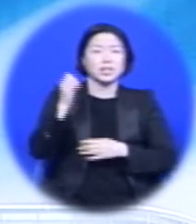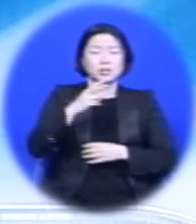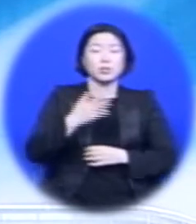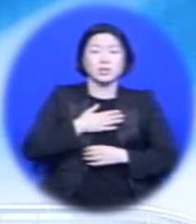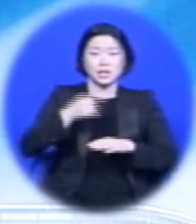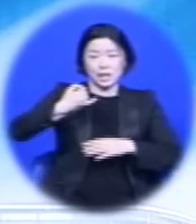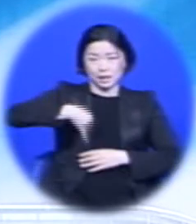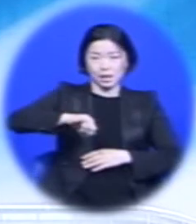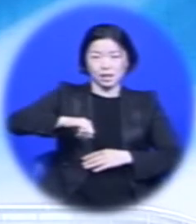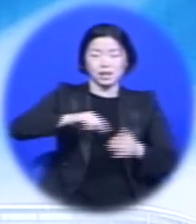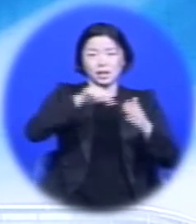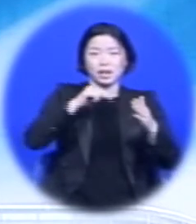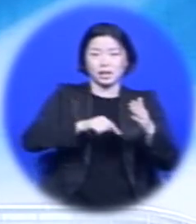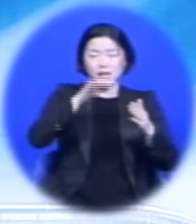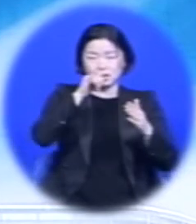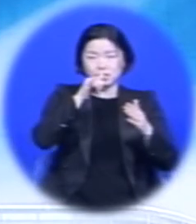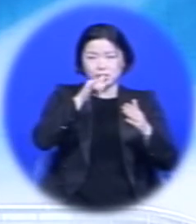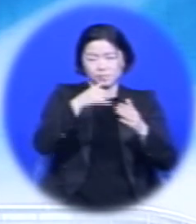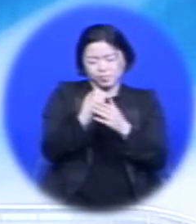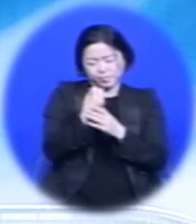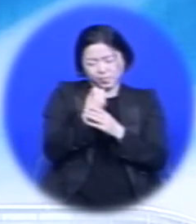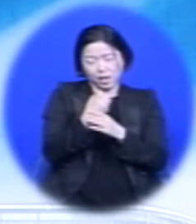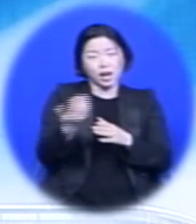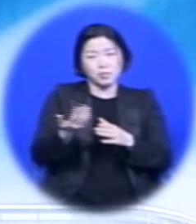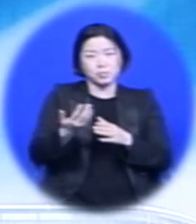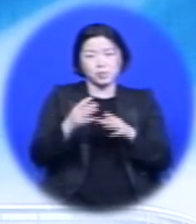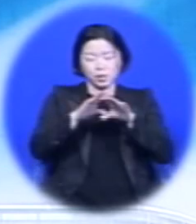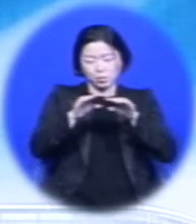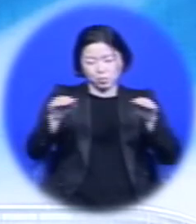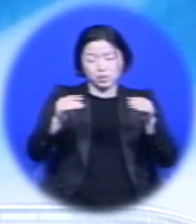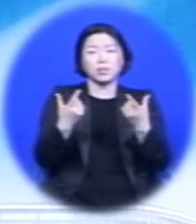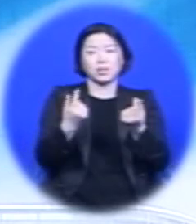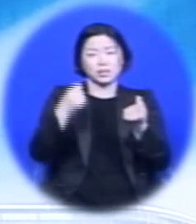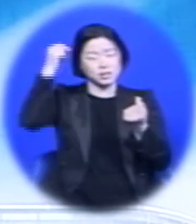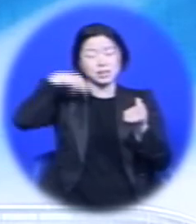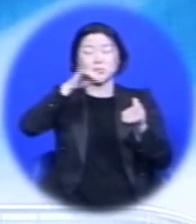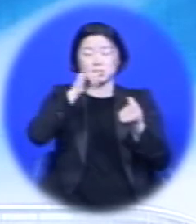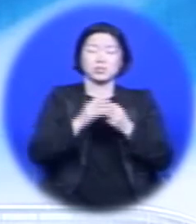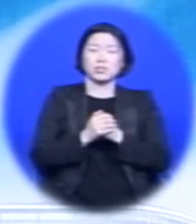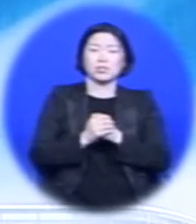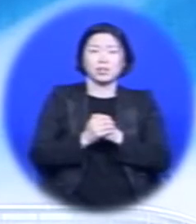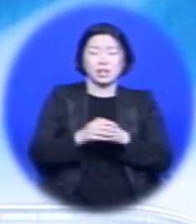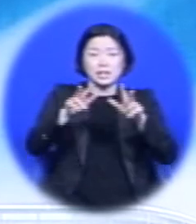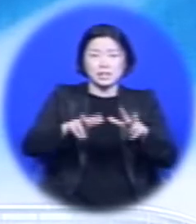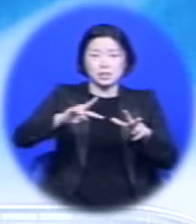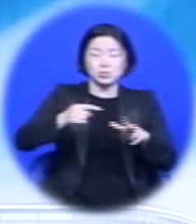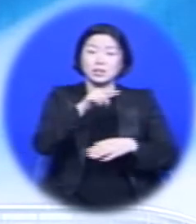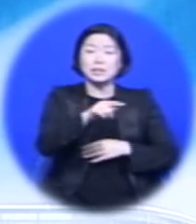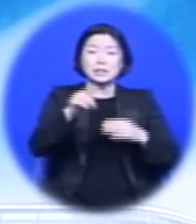딸 안에 있는 응어리가 풀어지는 것 같은 것을 느꼈습니다. 지금도 그